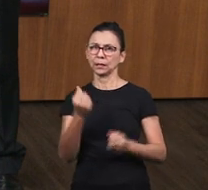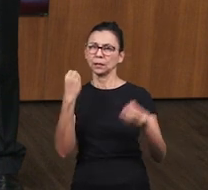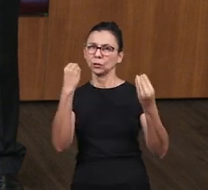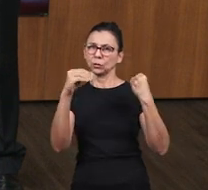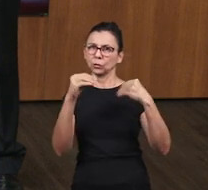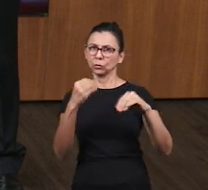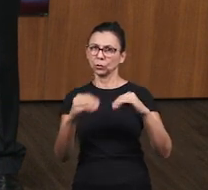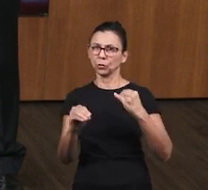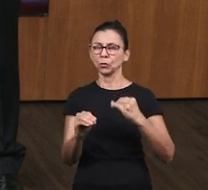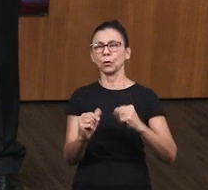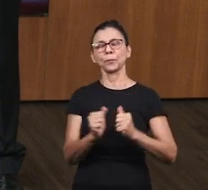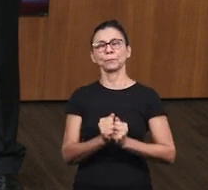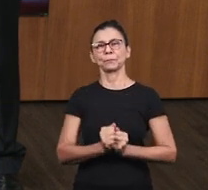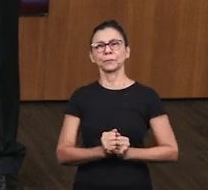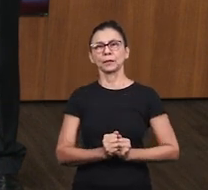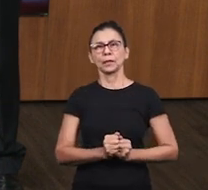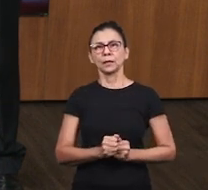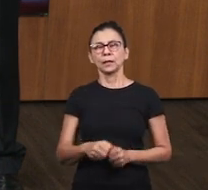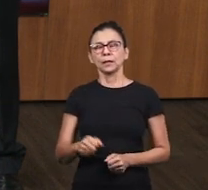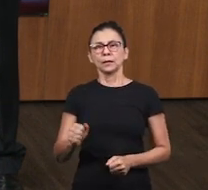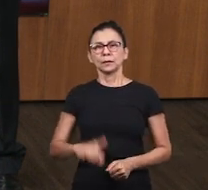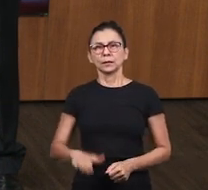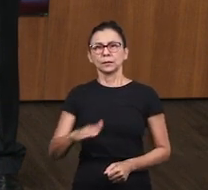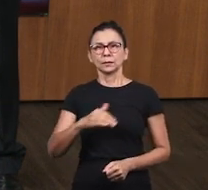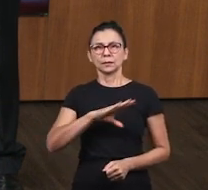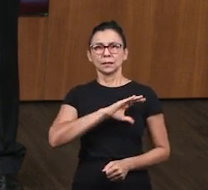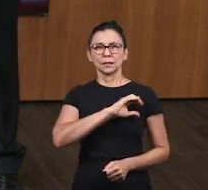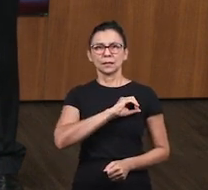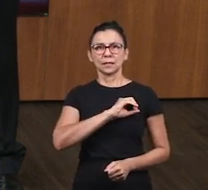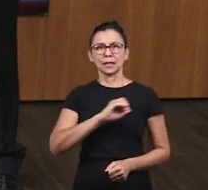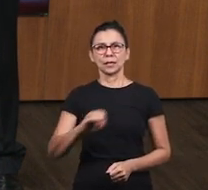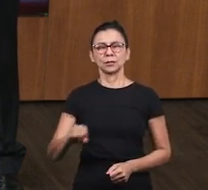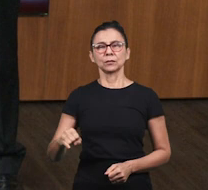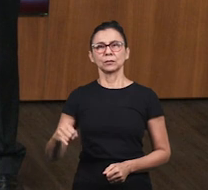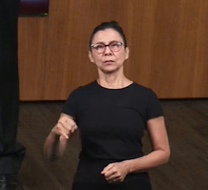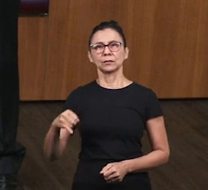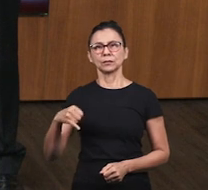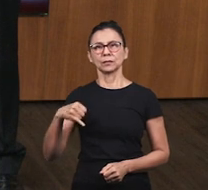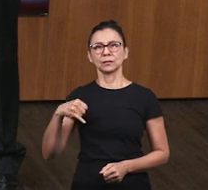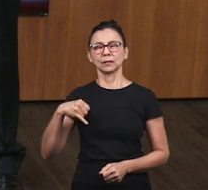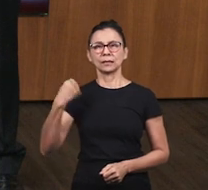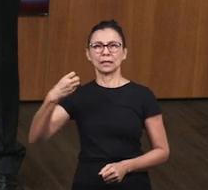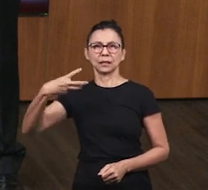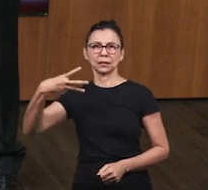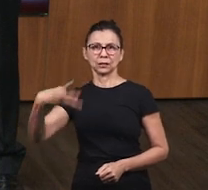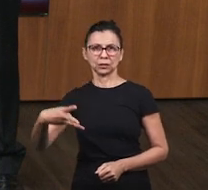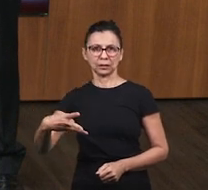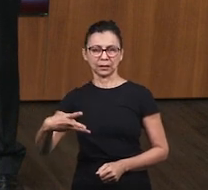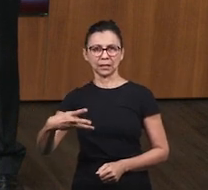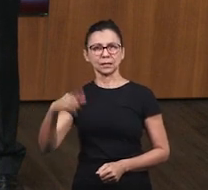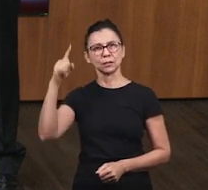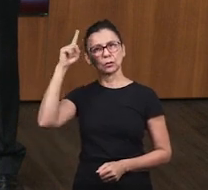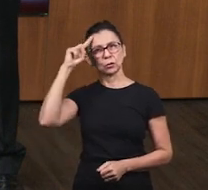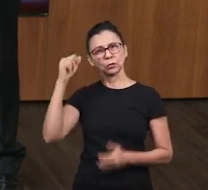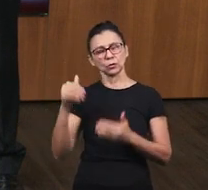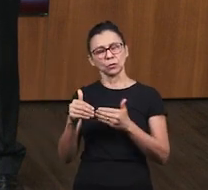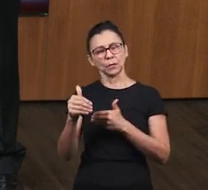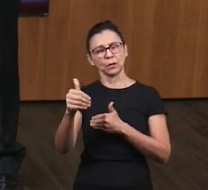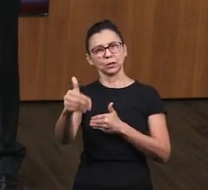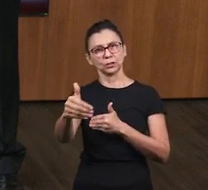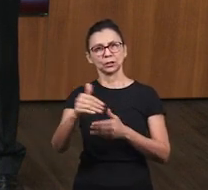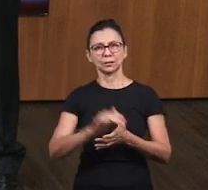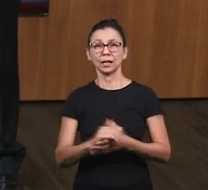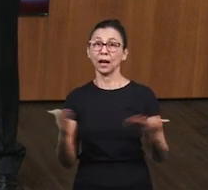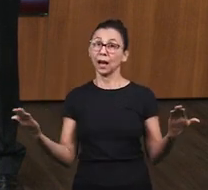sur la routine collaborative pour les enfants de 0 à 3 ans. Aujourd'hui, nous allons voir la continuation de ce